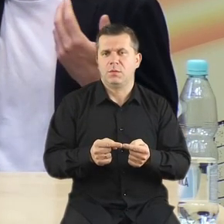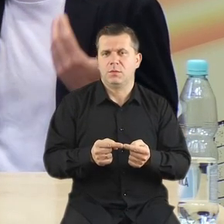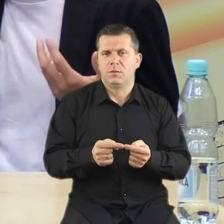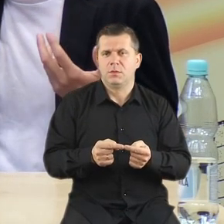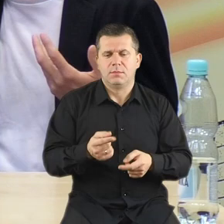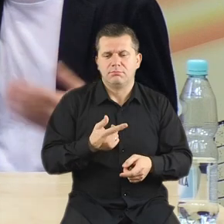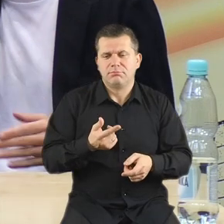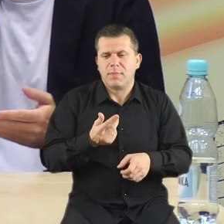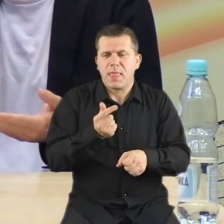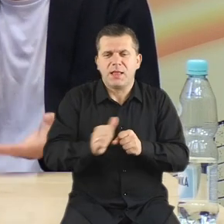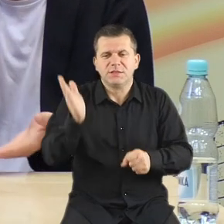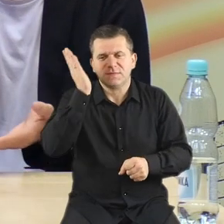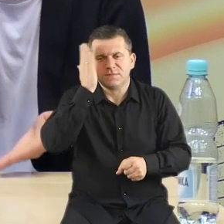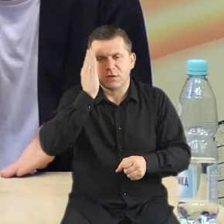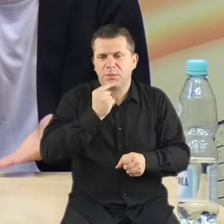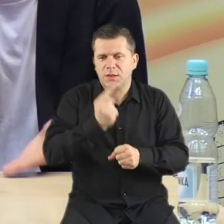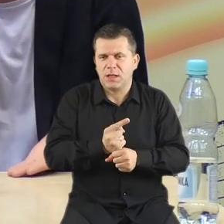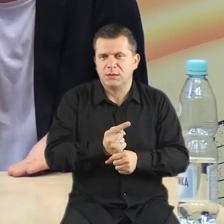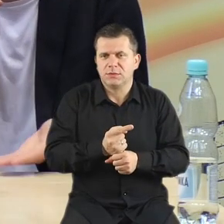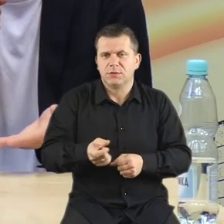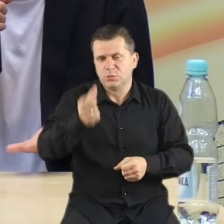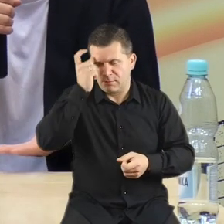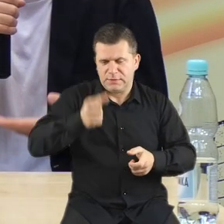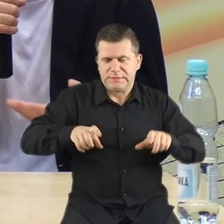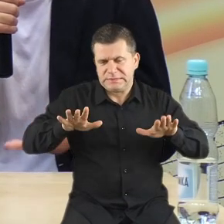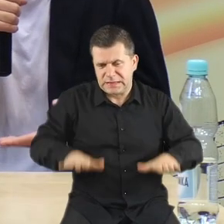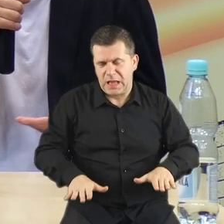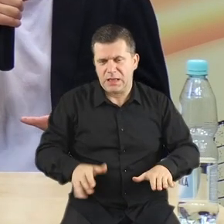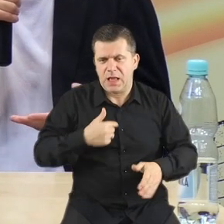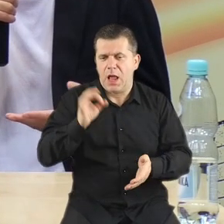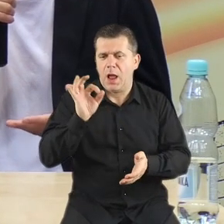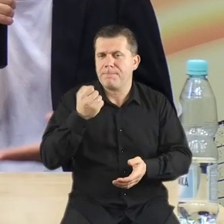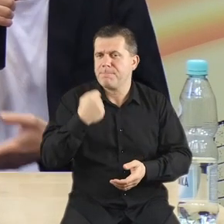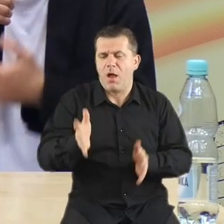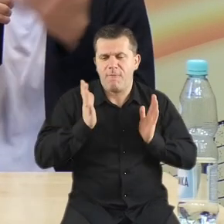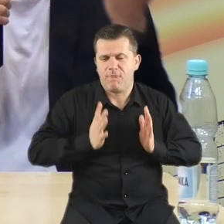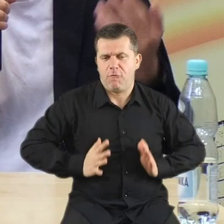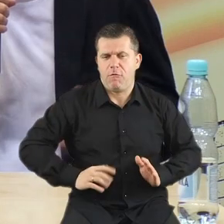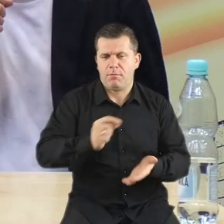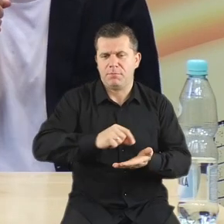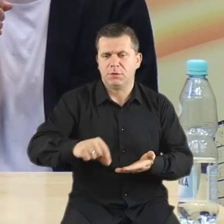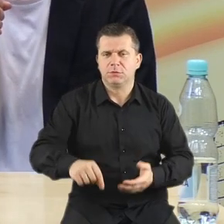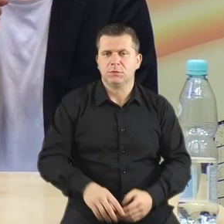To nie są świadome decyzje. To po prostu, tak po prostu człowiek siada coś tam. Ja akurat bardzo wolno piszę. To nie jest takie